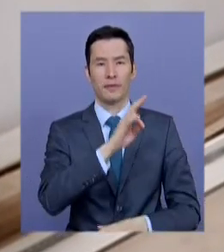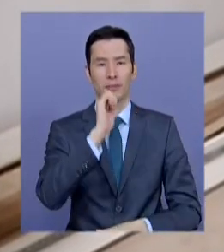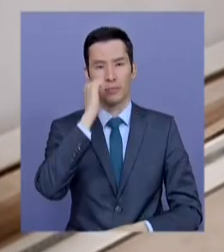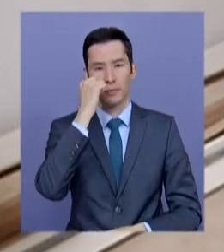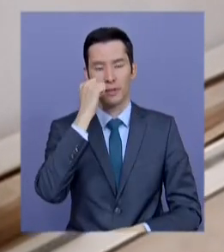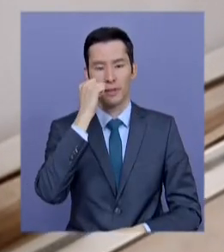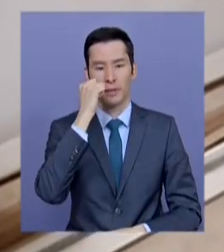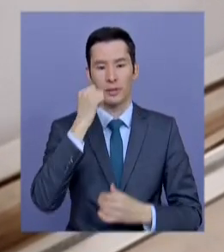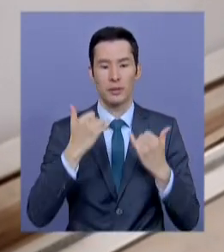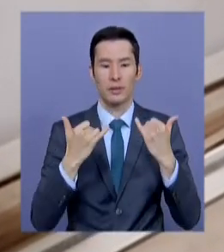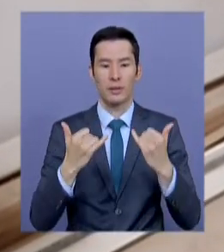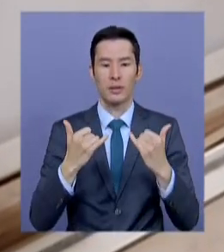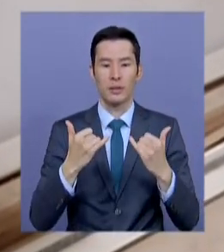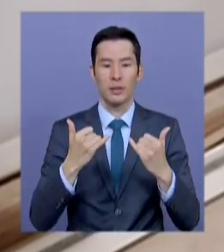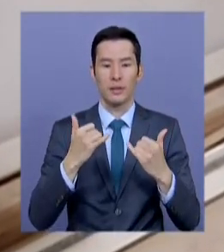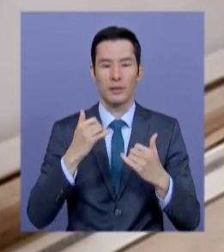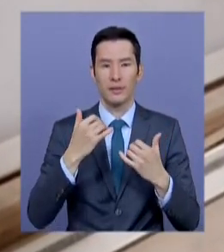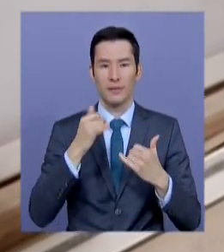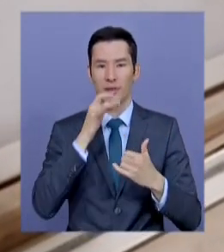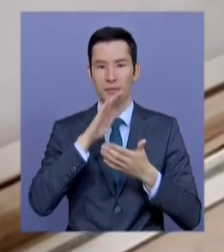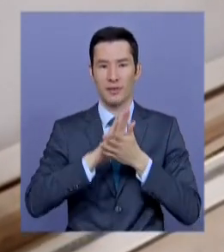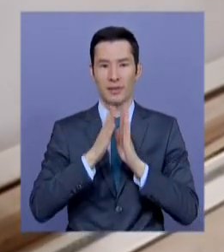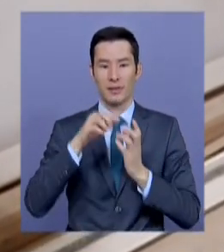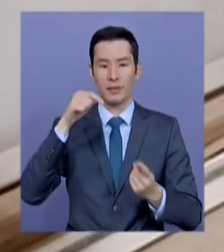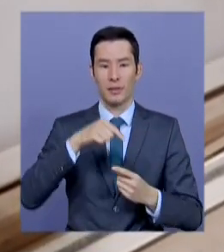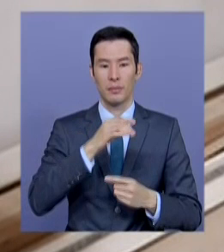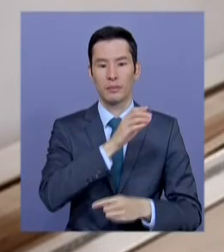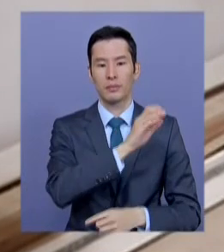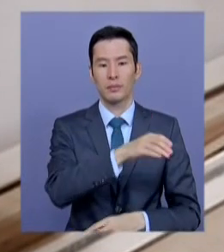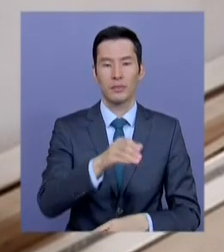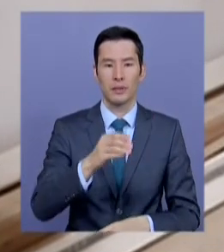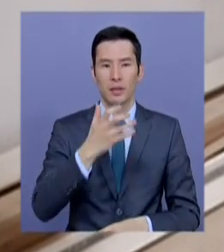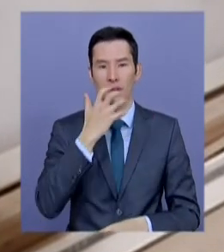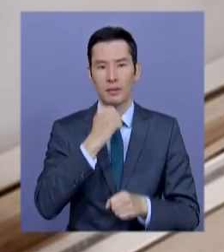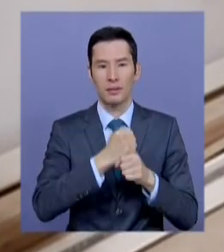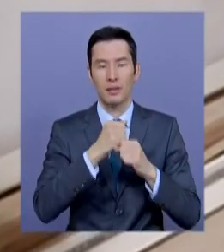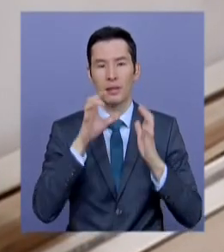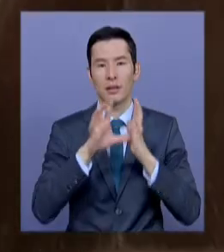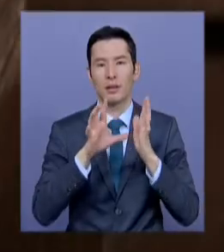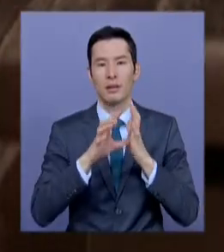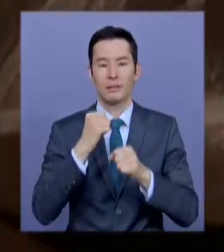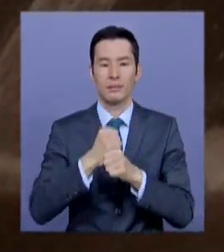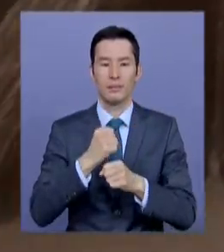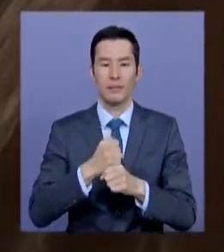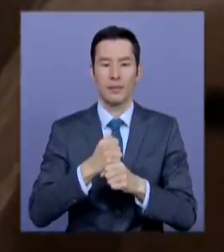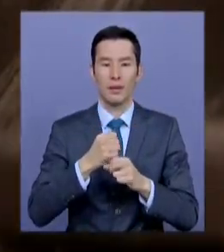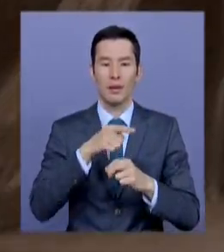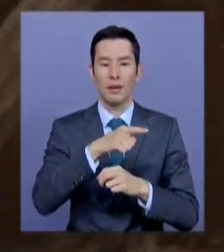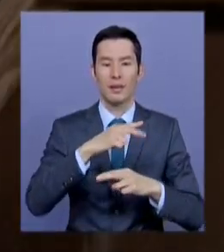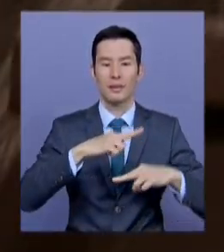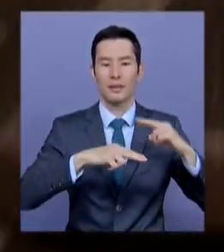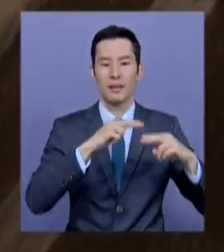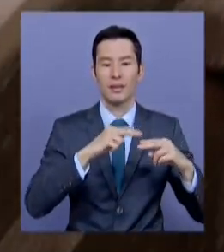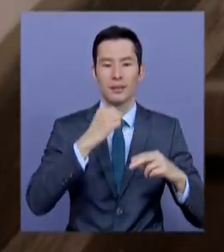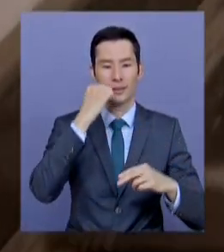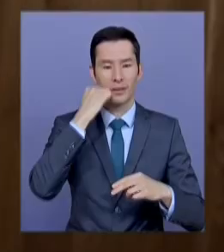ұйғарған. Қазір заман талабына сай үйдің ішіне жылу батареялары жүргізіліп, тоқ тартылған. Тек ағаштан тұрғызылған